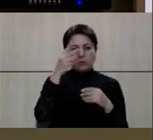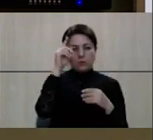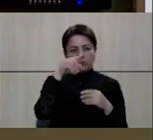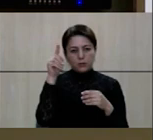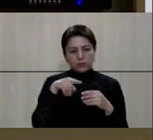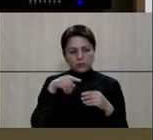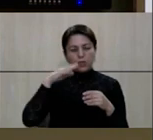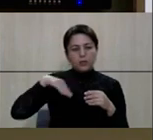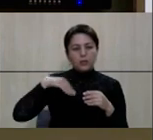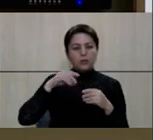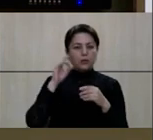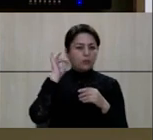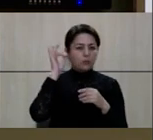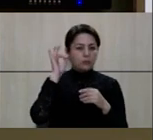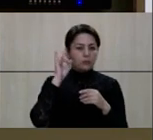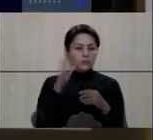tovushni eshitamiz.